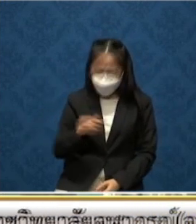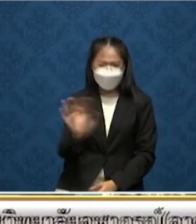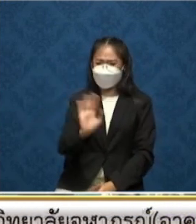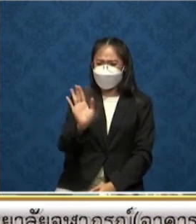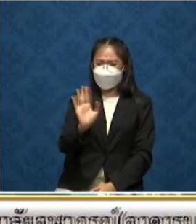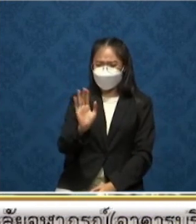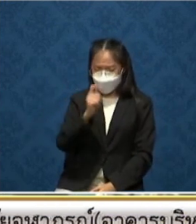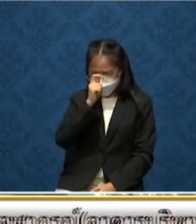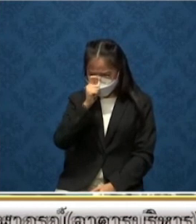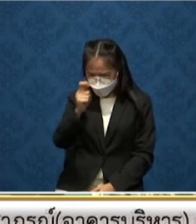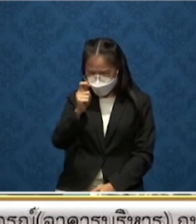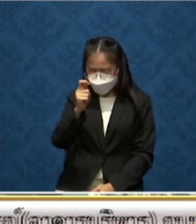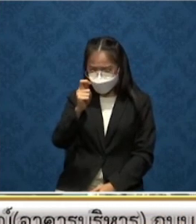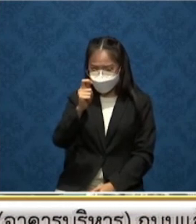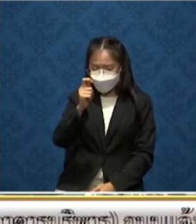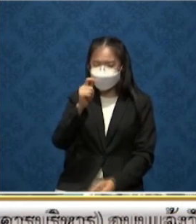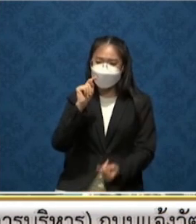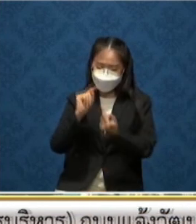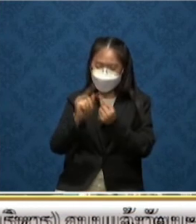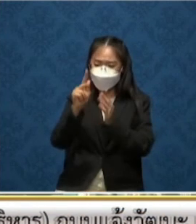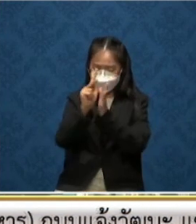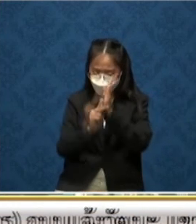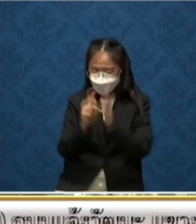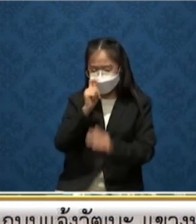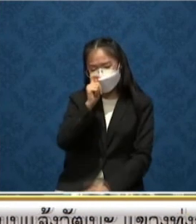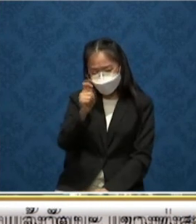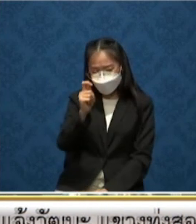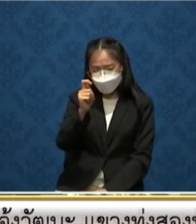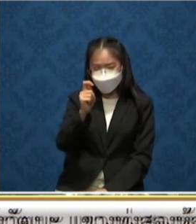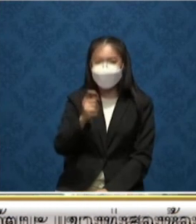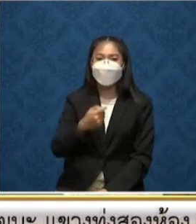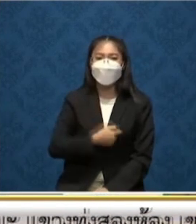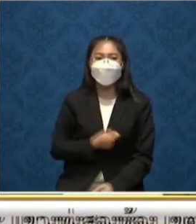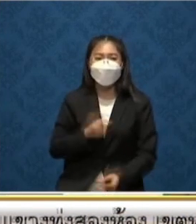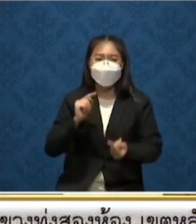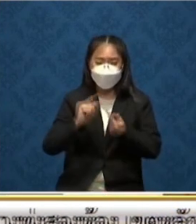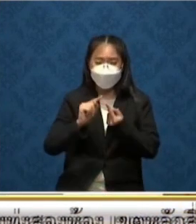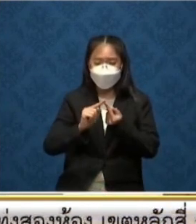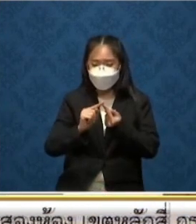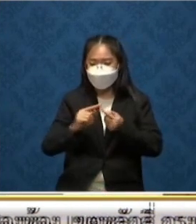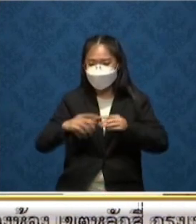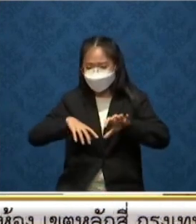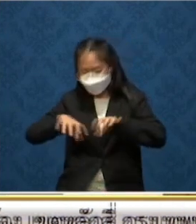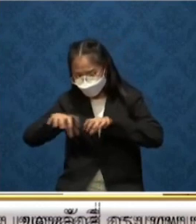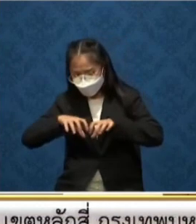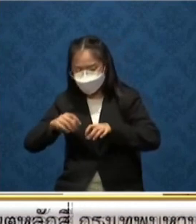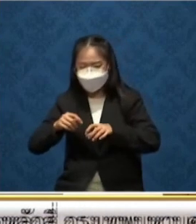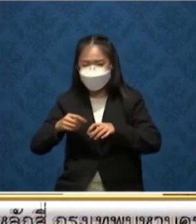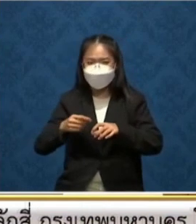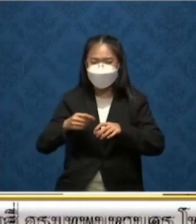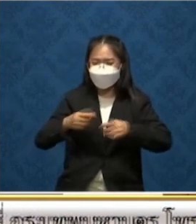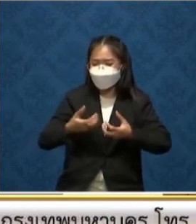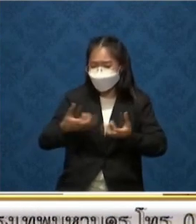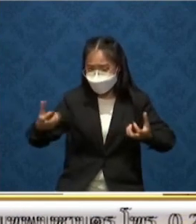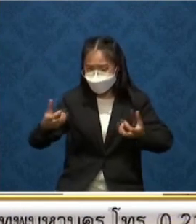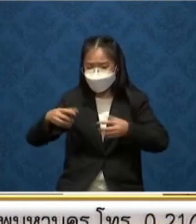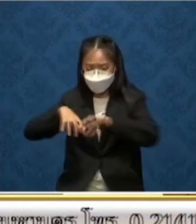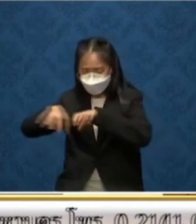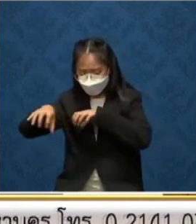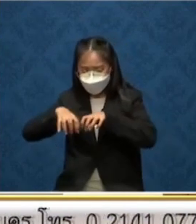ดขณะที่มูลนิธิซิโก้ได้โพสต์แสดงความเสียใจและจะแจ้งให้ทราบอีกครั้งถึงสาเหตุการ